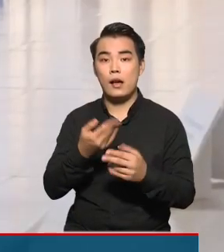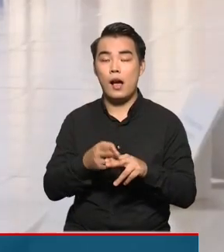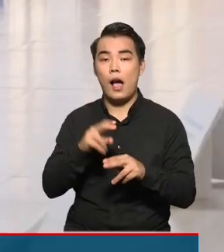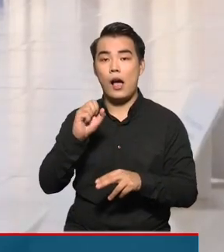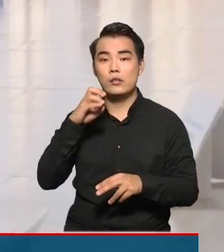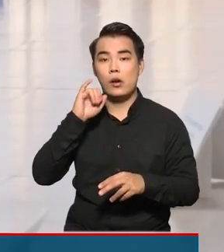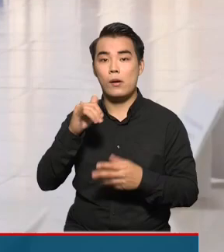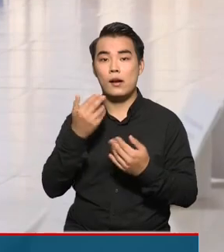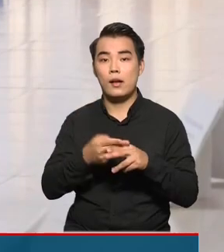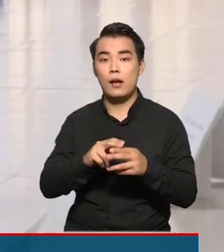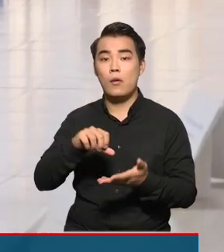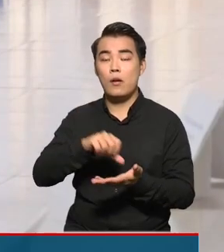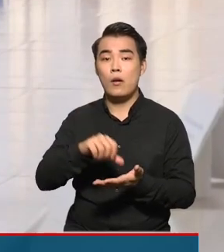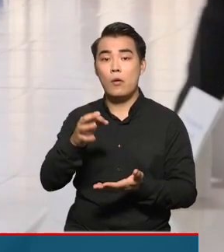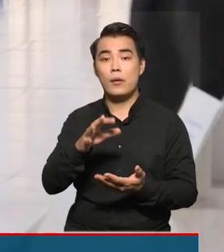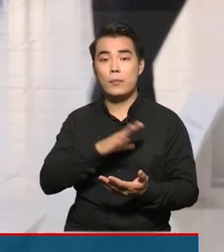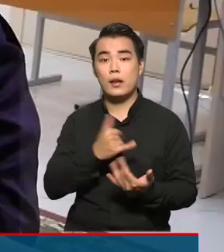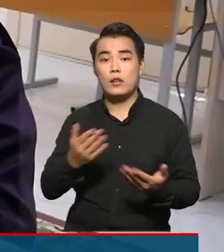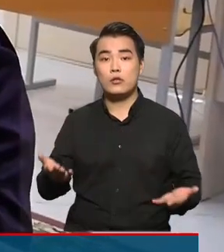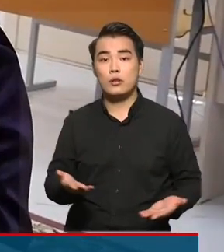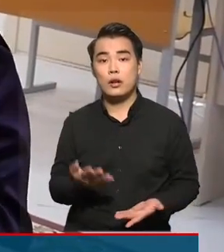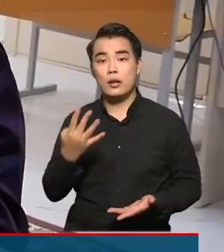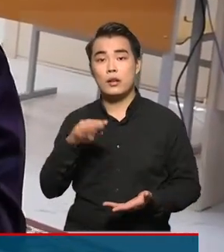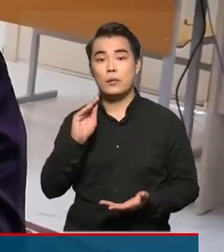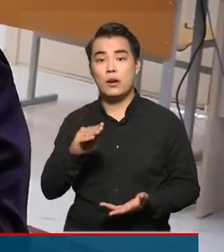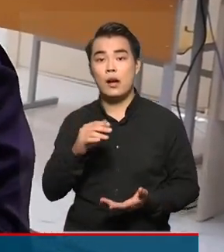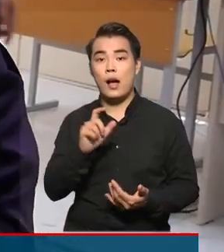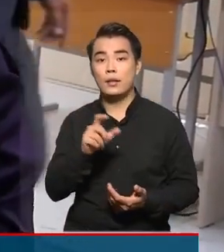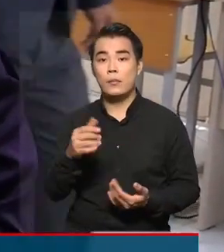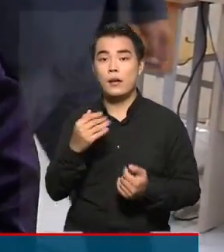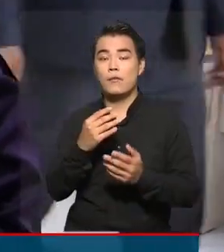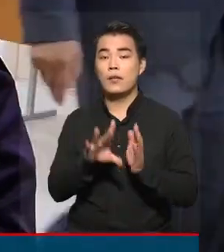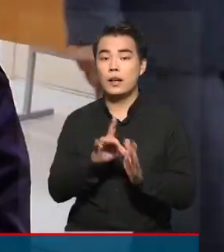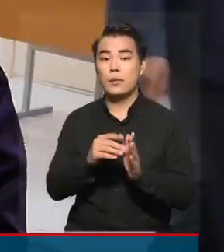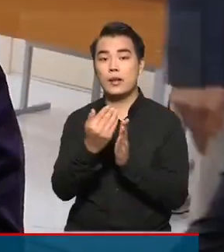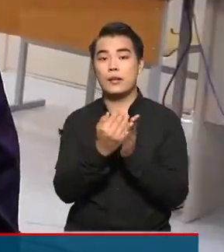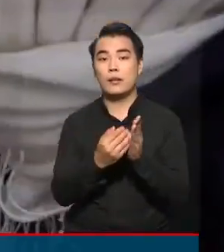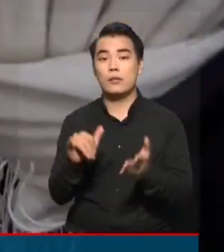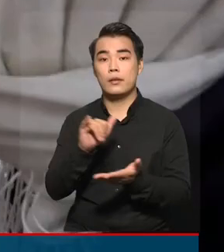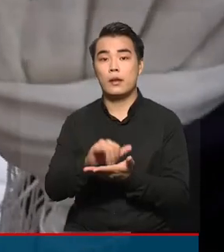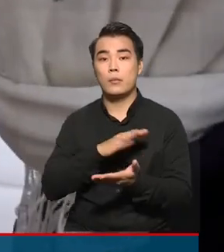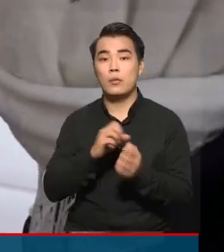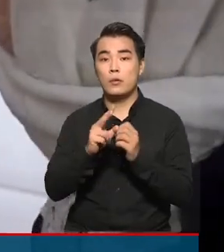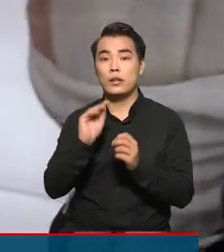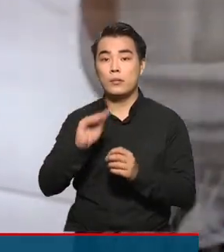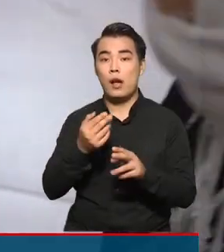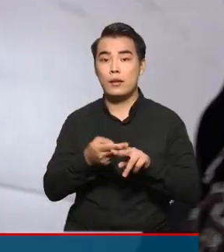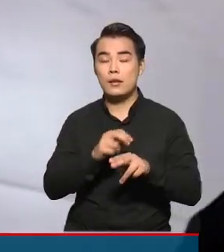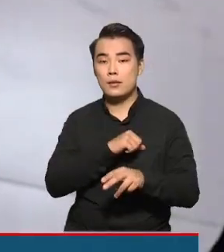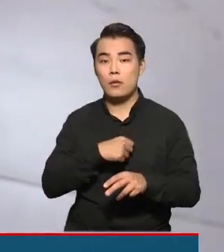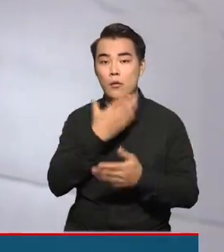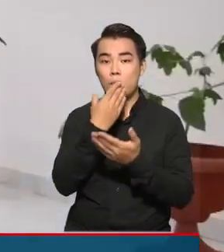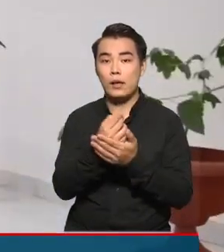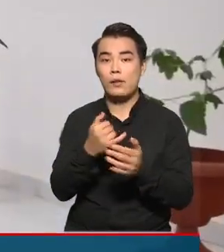ең шалғай орналасқан аудан. Елді мекенде тұратын 40000-нан аса адам сайлаушылар тізіміне қосылған. Соның 12000-ға жуығы кеше өз таңдауын